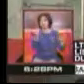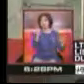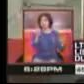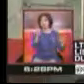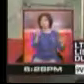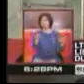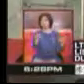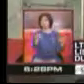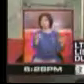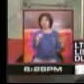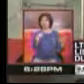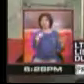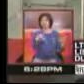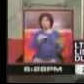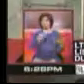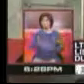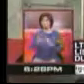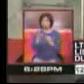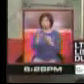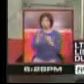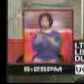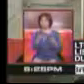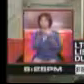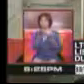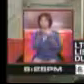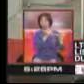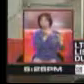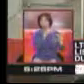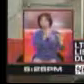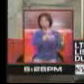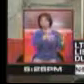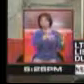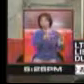yung rekomendasyon na kansilahin yung lisensya nila, hindi na po sila